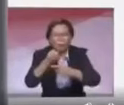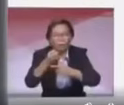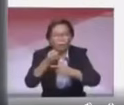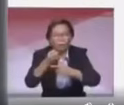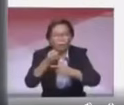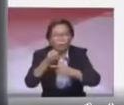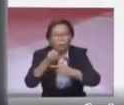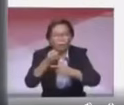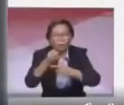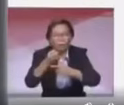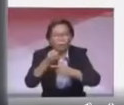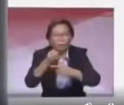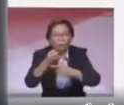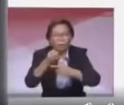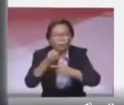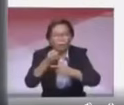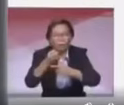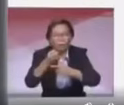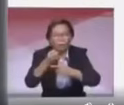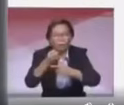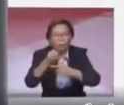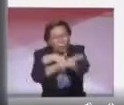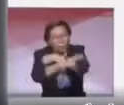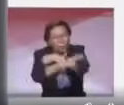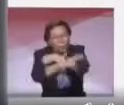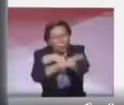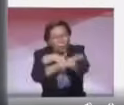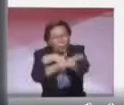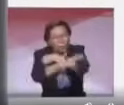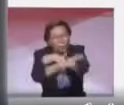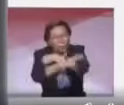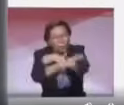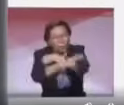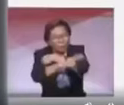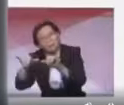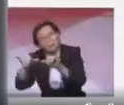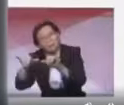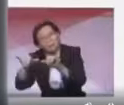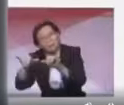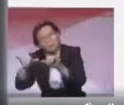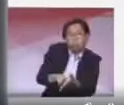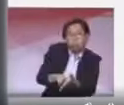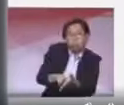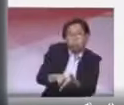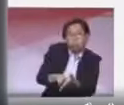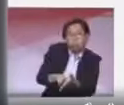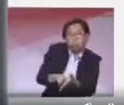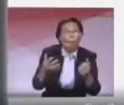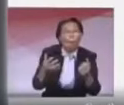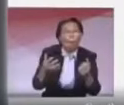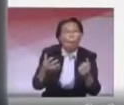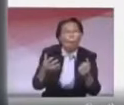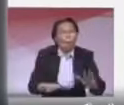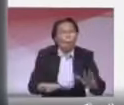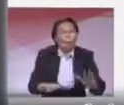Kuala Lumpur, Negeri Sembilan and other states. yang juga mencatatkan kes-kes COVID-19 yang tinggi.